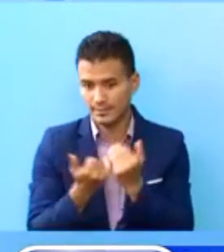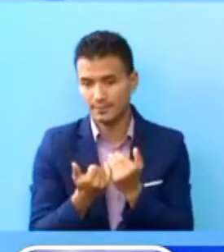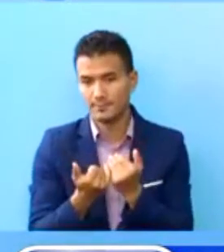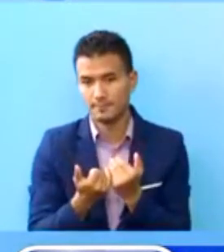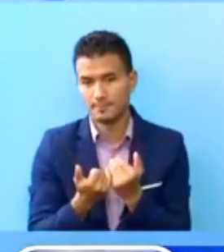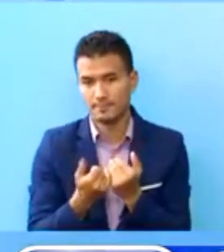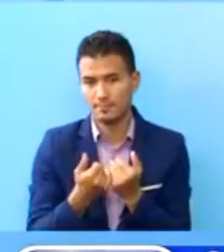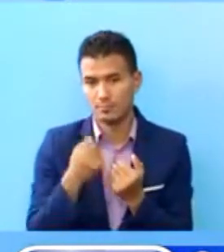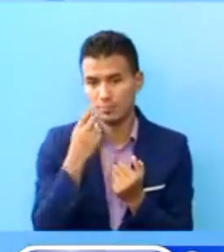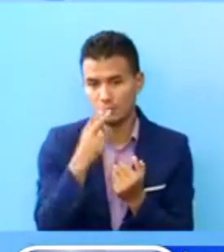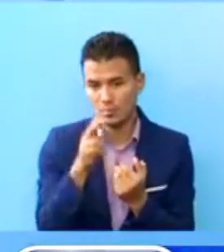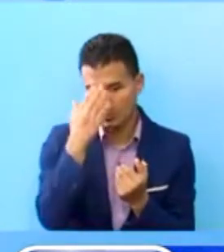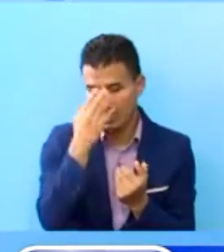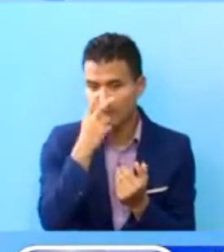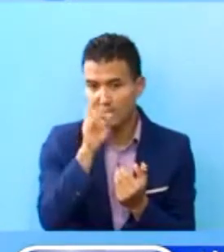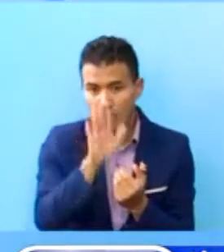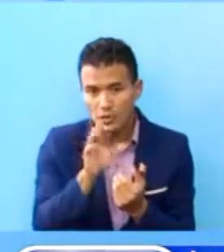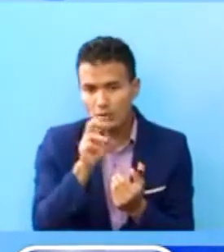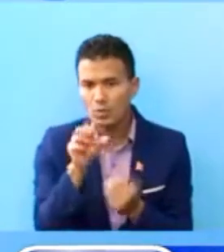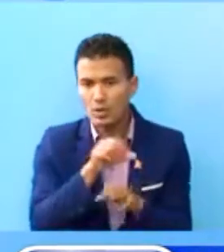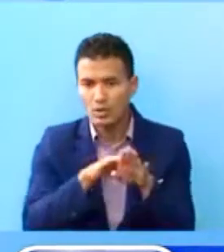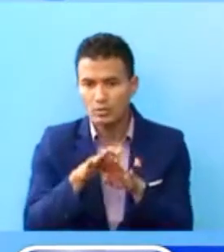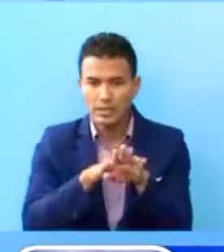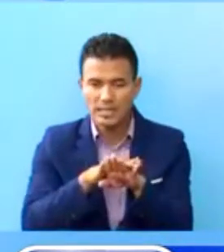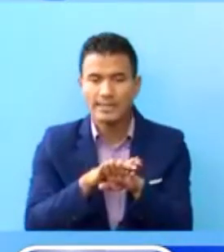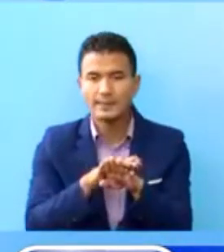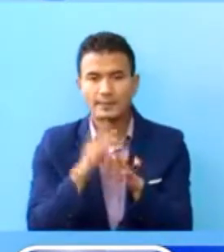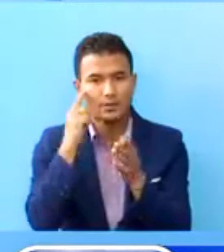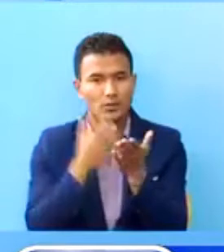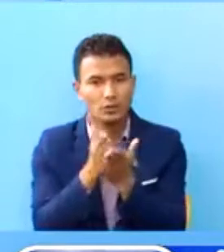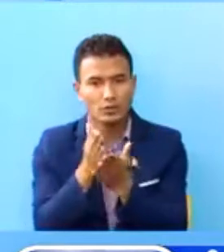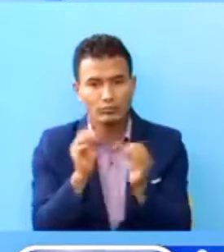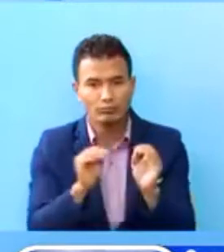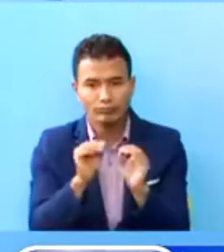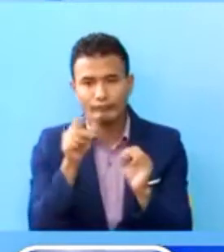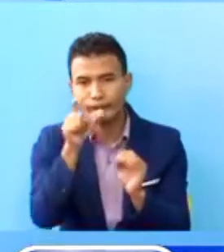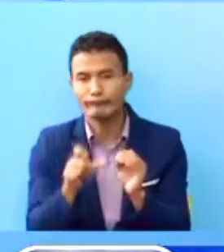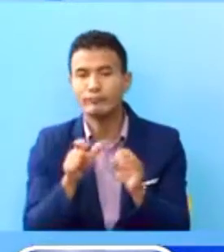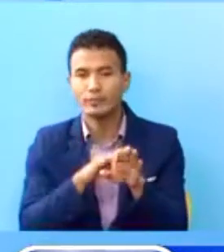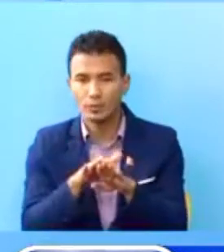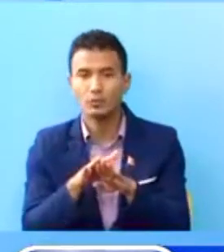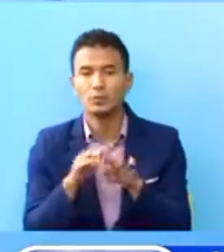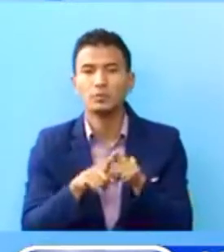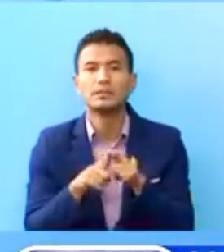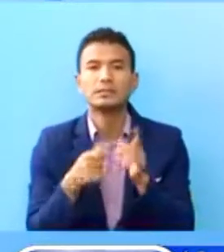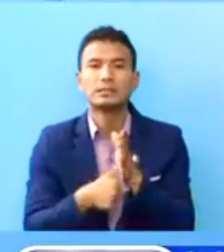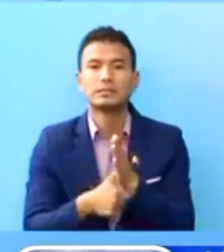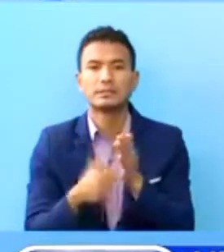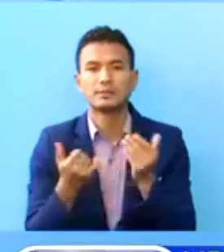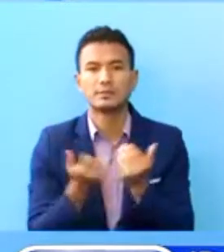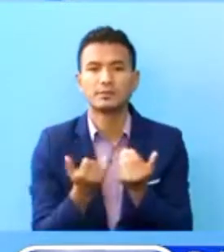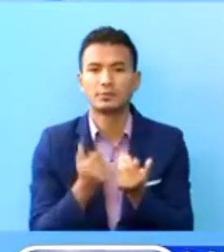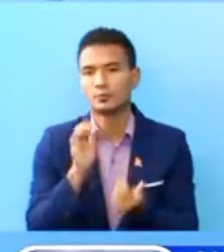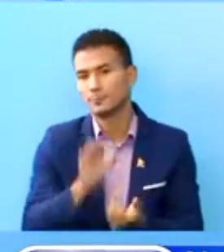जाँच गर्दा उहाँ सङ्क्रमित भएको देखिन्छ। तर उहाँहरूलाई चाहिँ धेरैजसो चाहिँ लक्षण नभएका व्यक्तिहरू नै हाम्रो जाँचको दायरामा